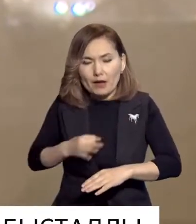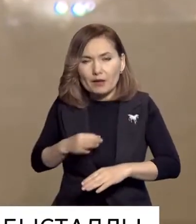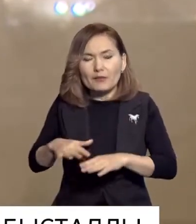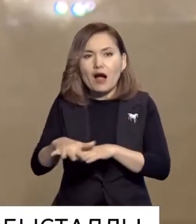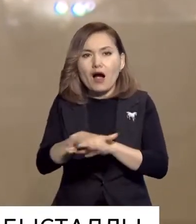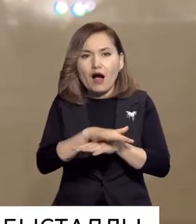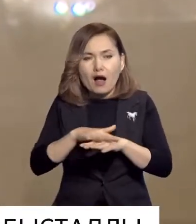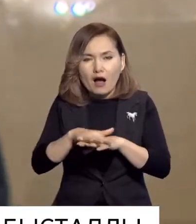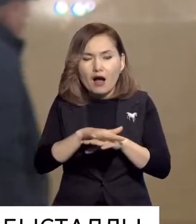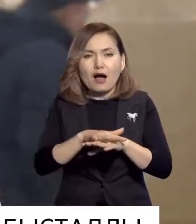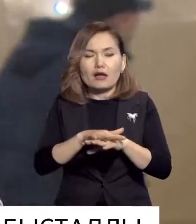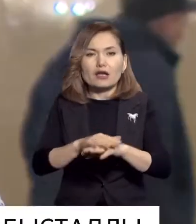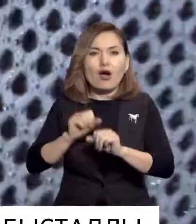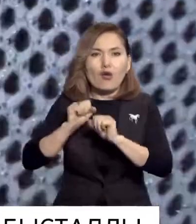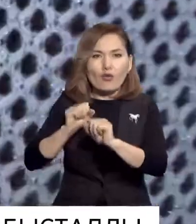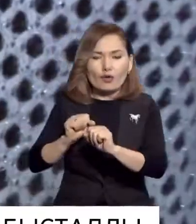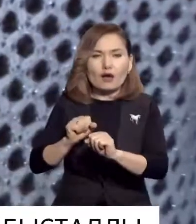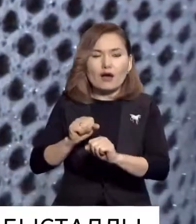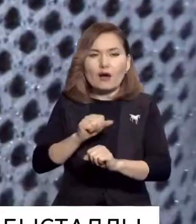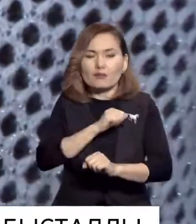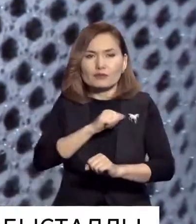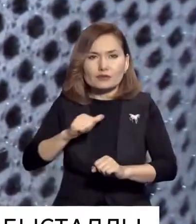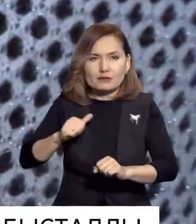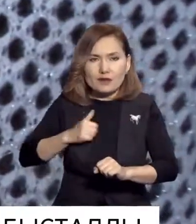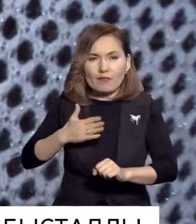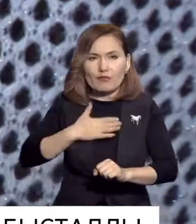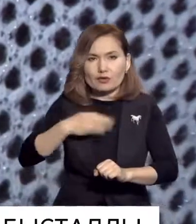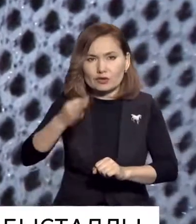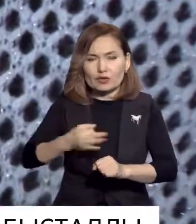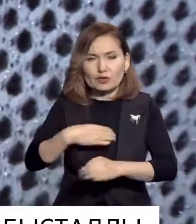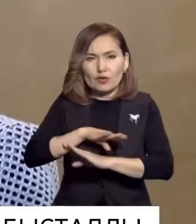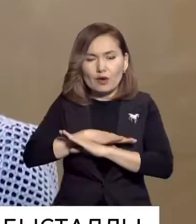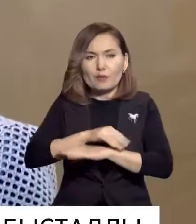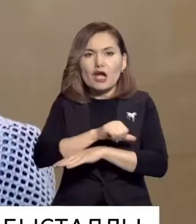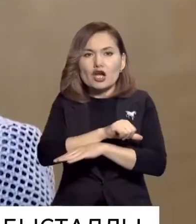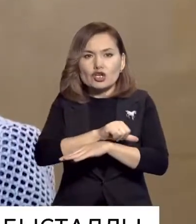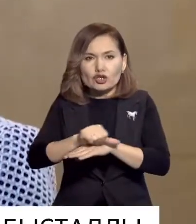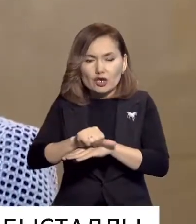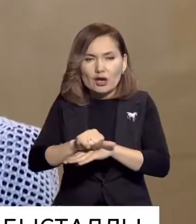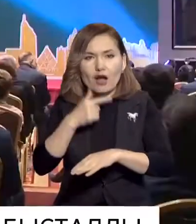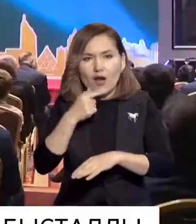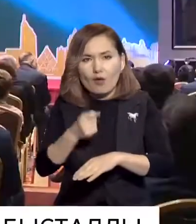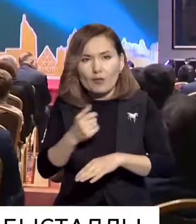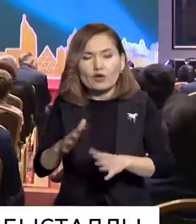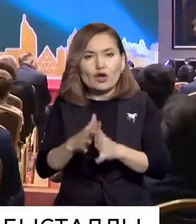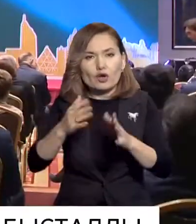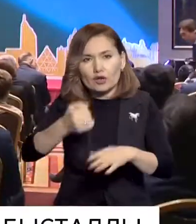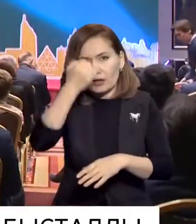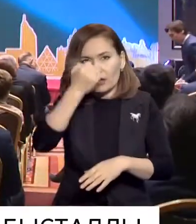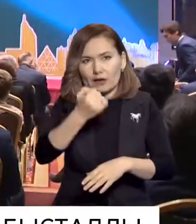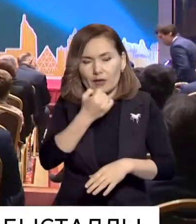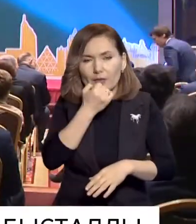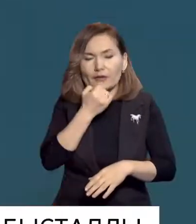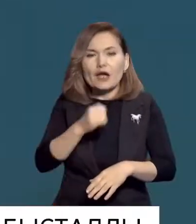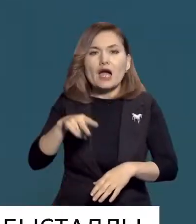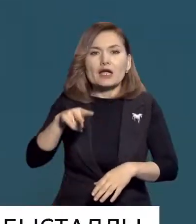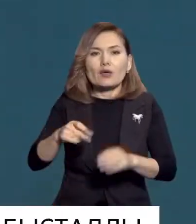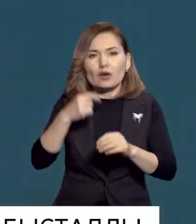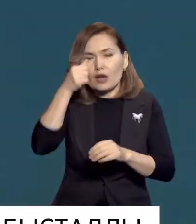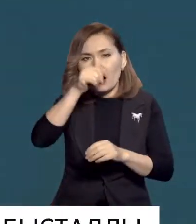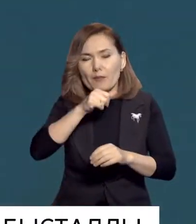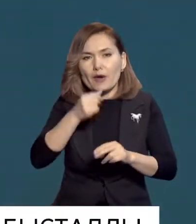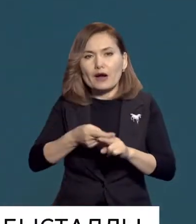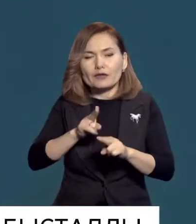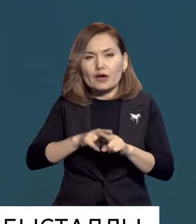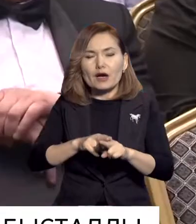кеудесін оққа тосып мерт болды. Ұйымдастырып жатқанына шекарашылары барлықтарына рахметімді айтам. 2011 жылы ғалым Байтоқтың